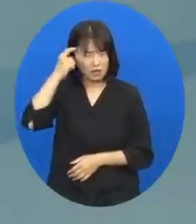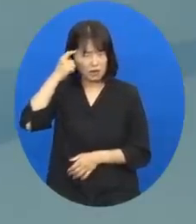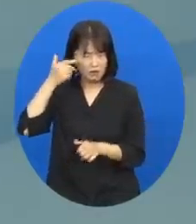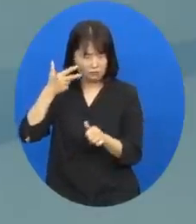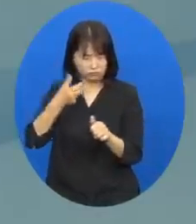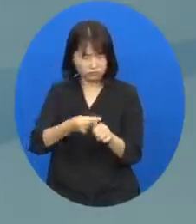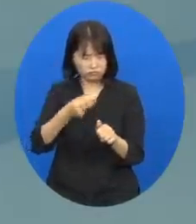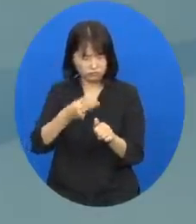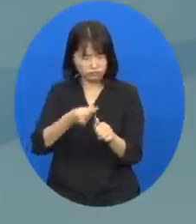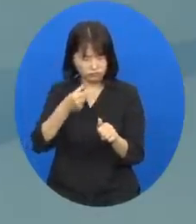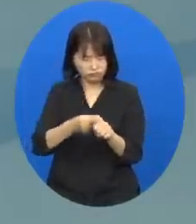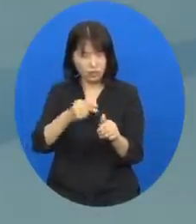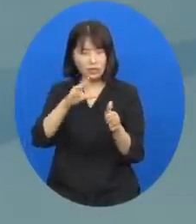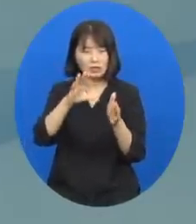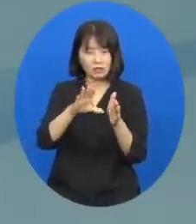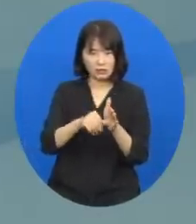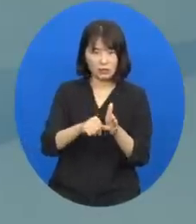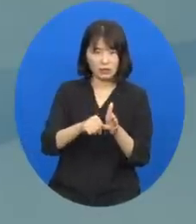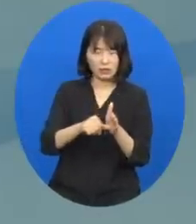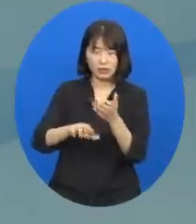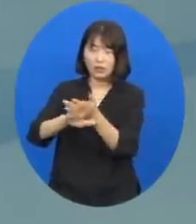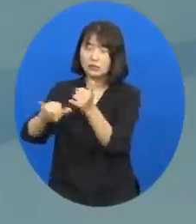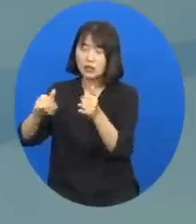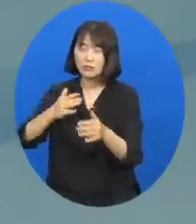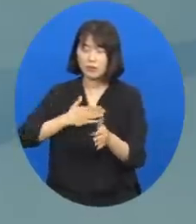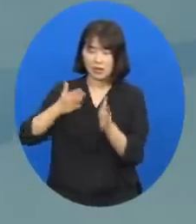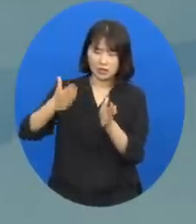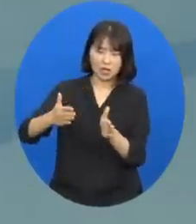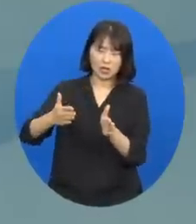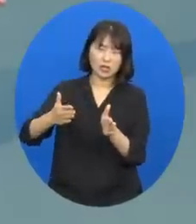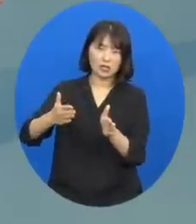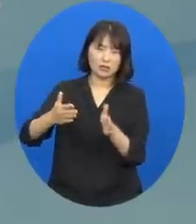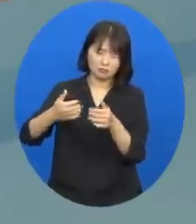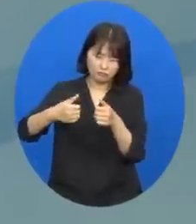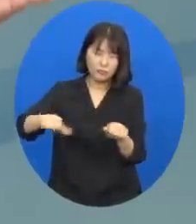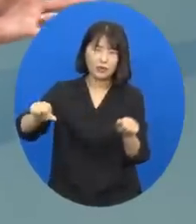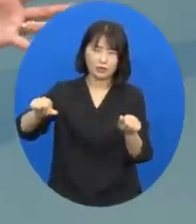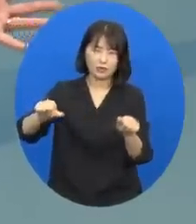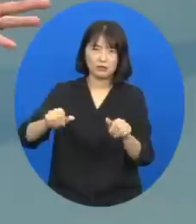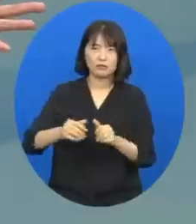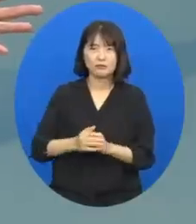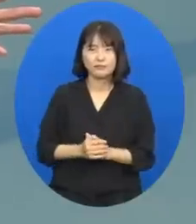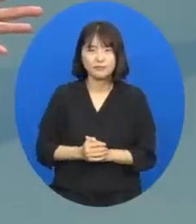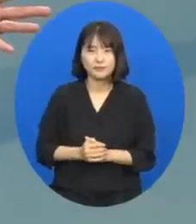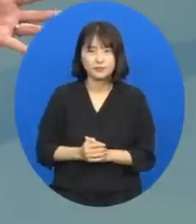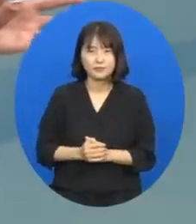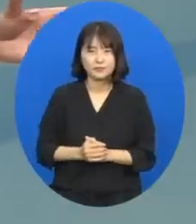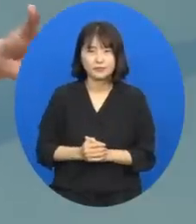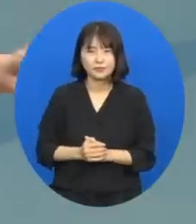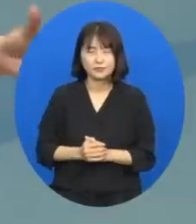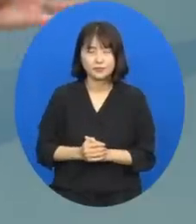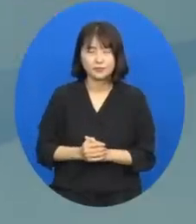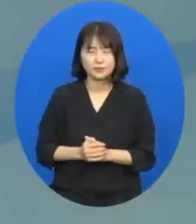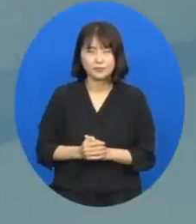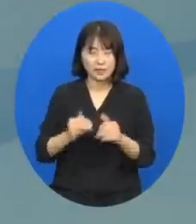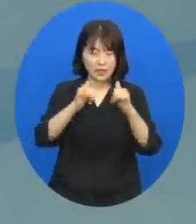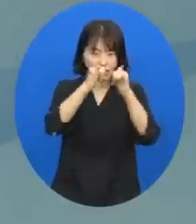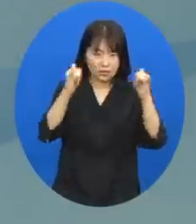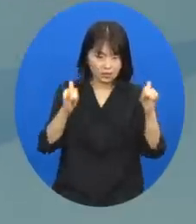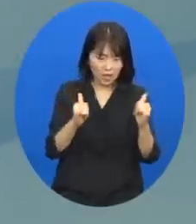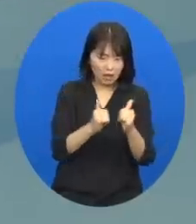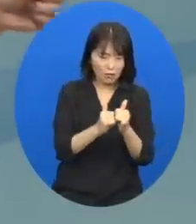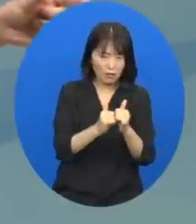사회를 갈라 놓게 만든다 는 거예요 이것이 사회에서는 뭐 기본적인 이르고 요 그외 라고 한